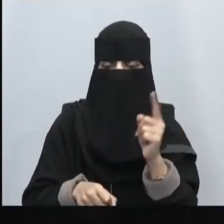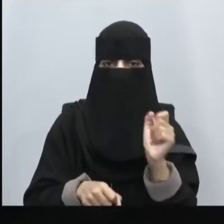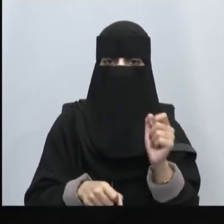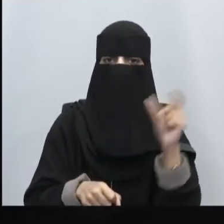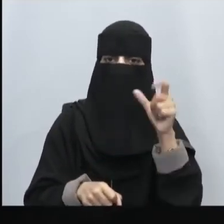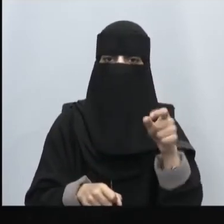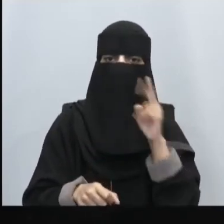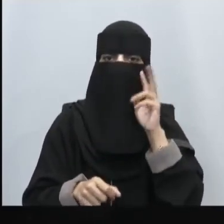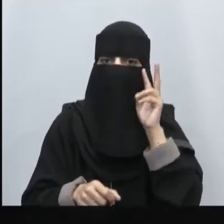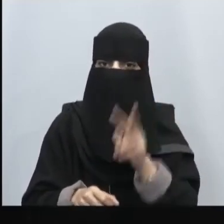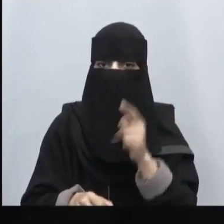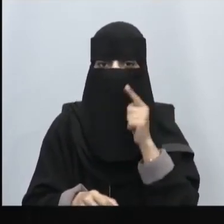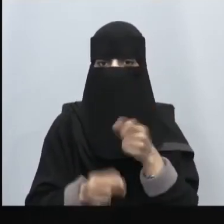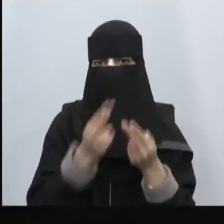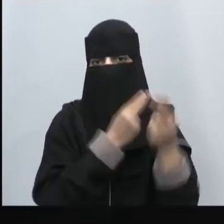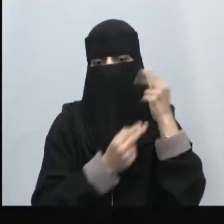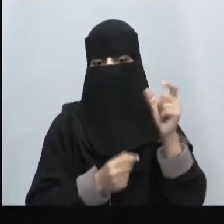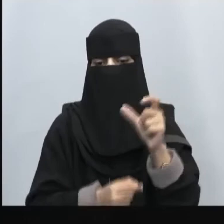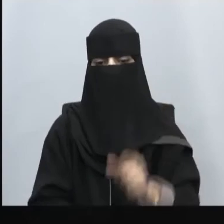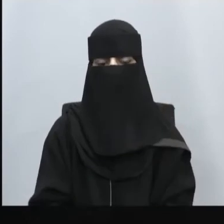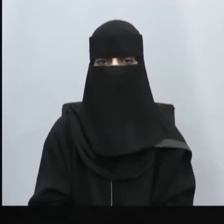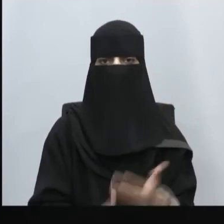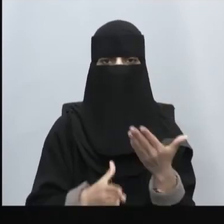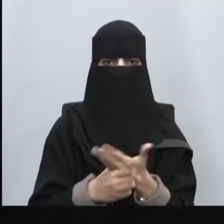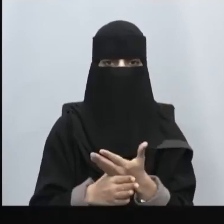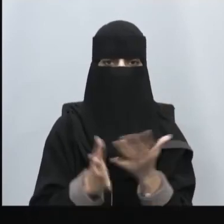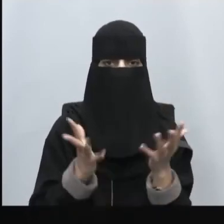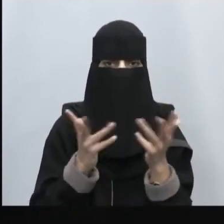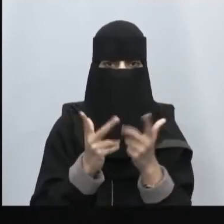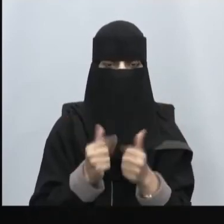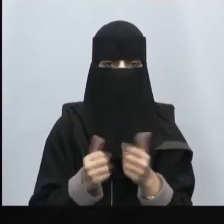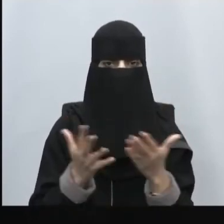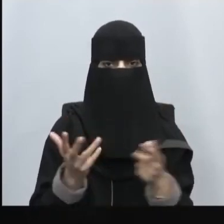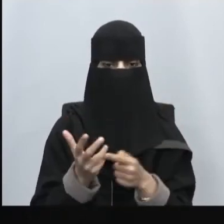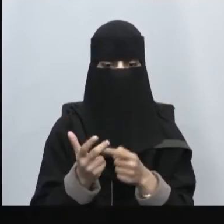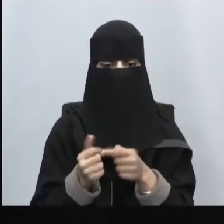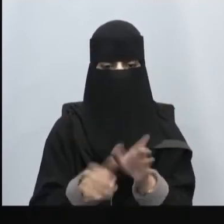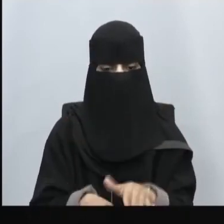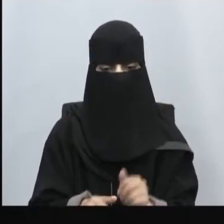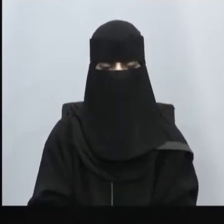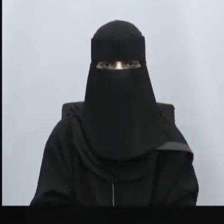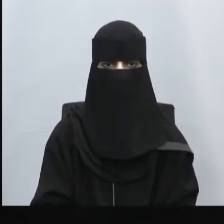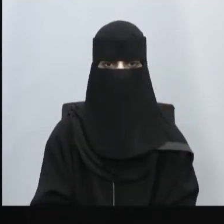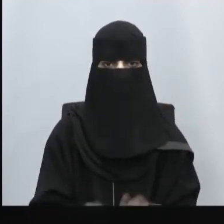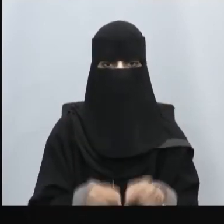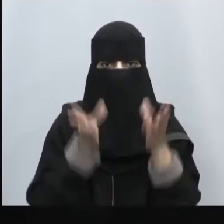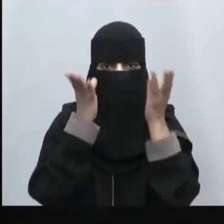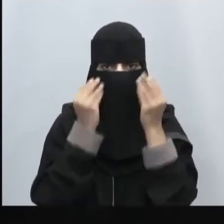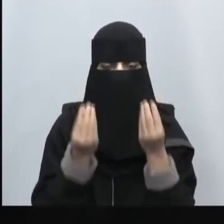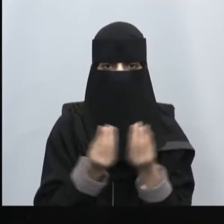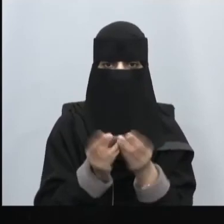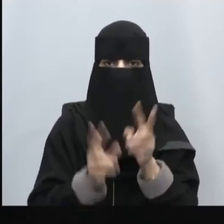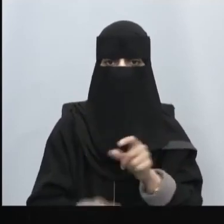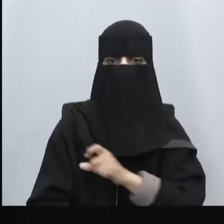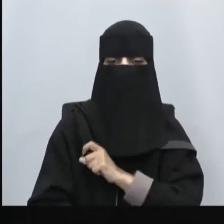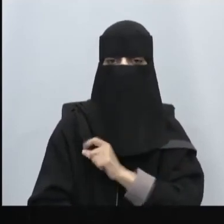التاريخيه لدينا العديد من الاسباب لهذه الحملات الصليبيه نتعرف عليها طلابي